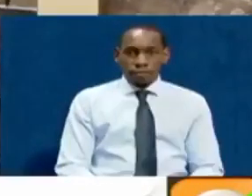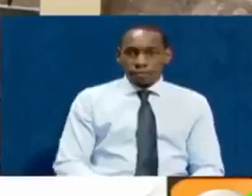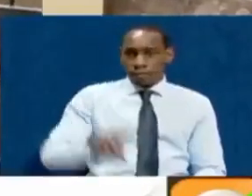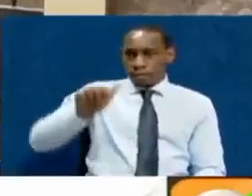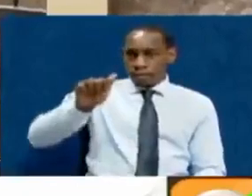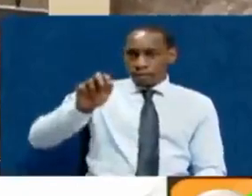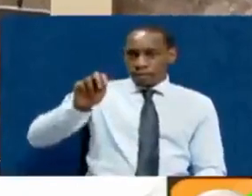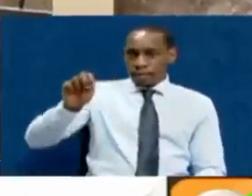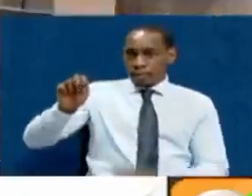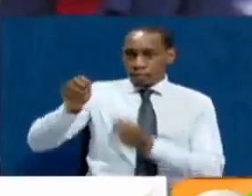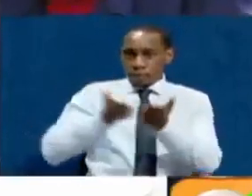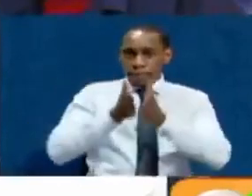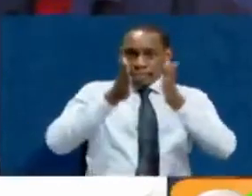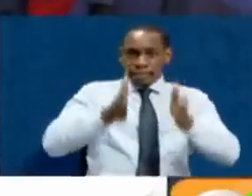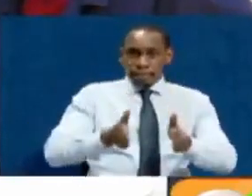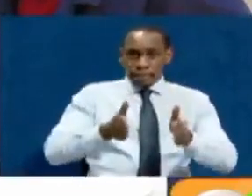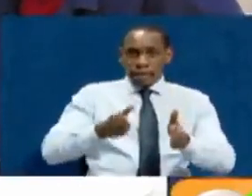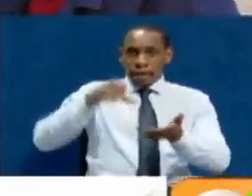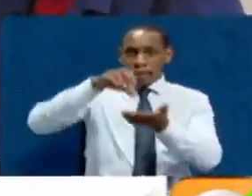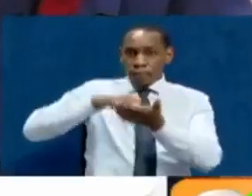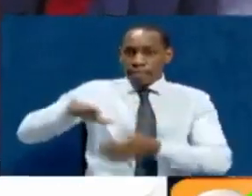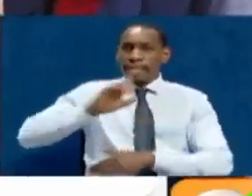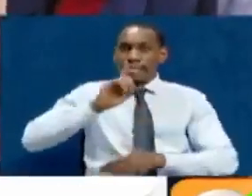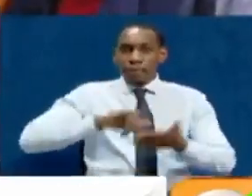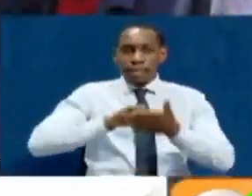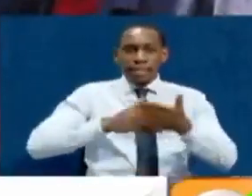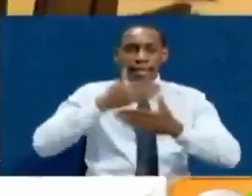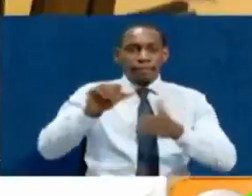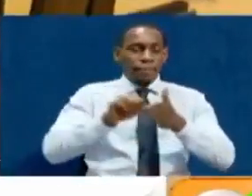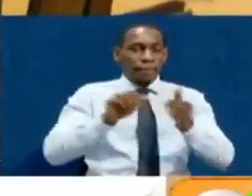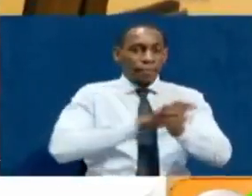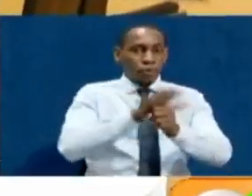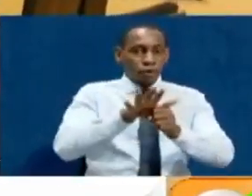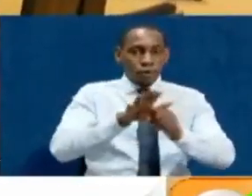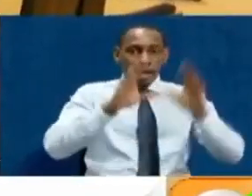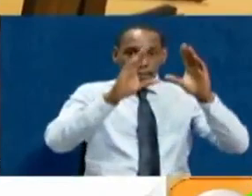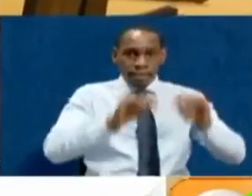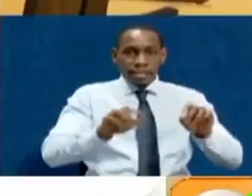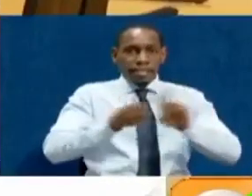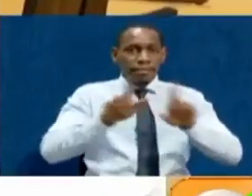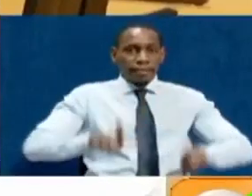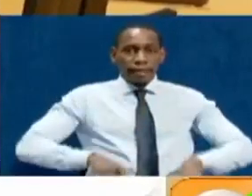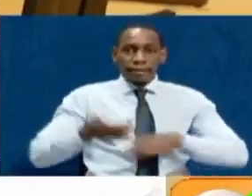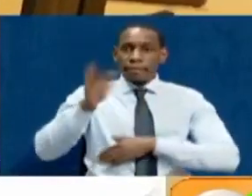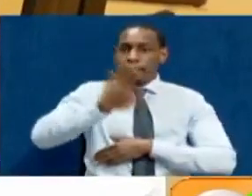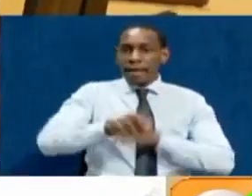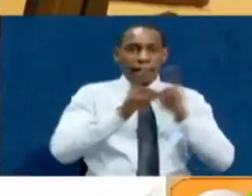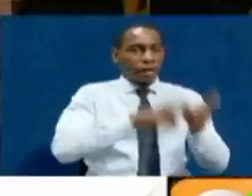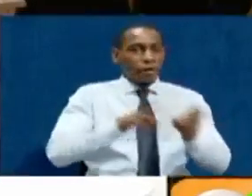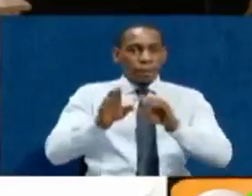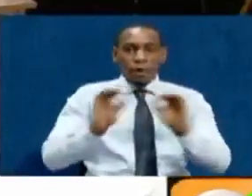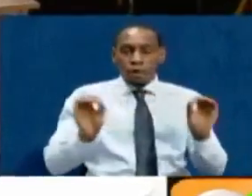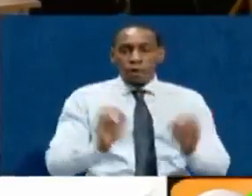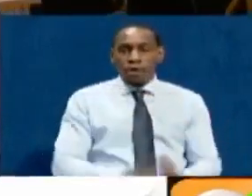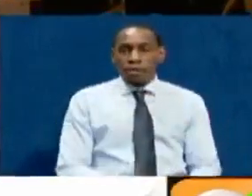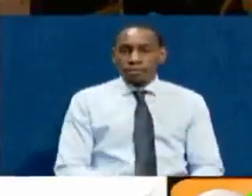An Waruguru Mwangi, mfanyabiashara bandarini, anakiri kwamba hata baada ya janga la corona kuisha, maisha hayatarejelea kuwa kawaida.